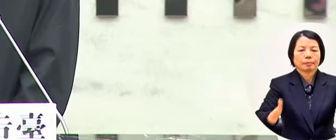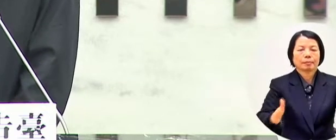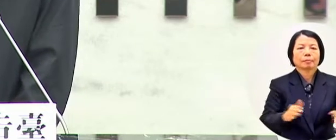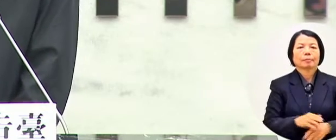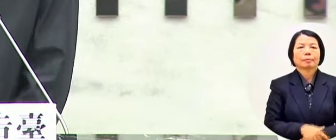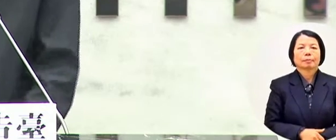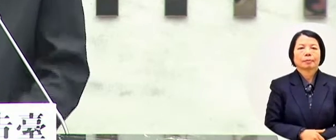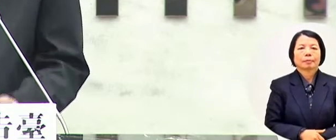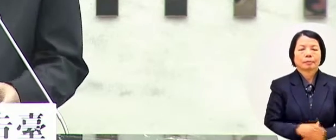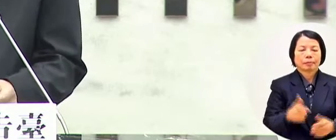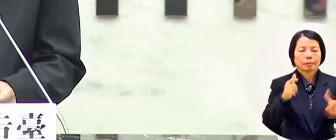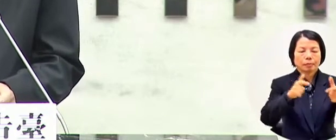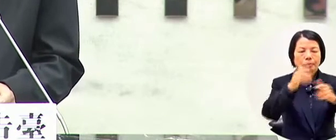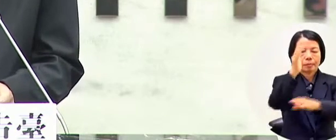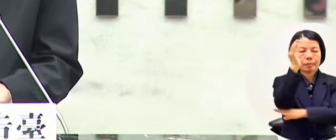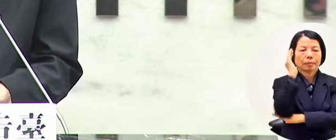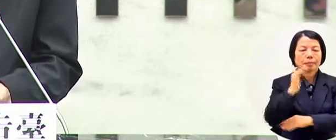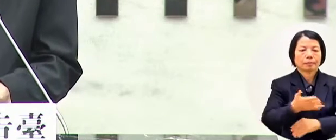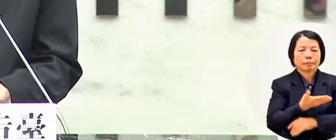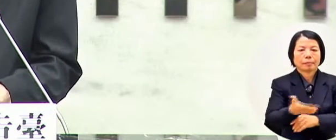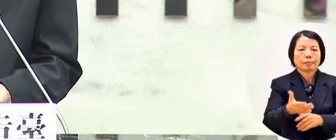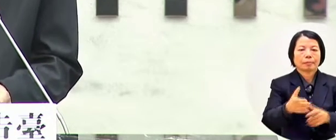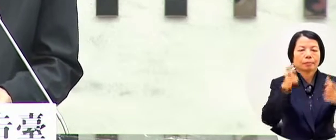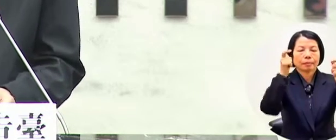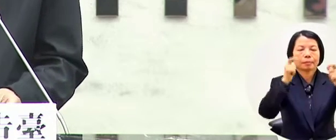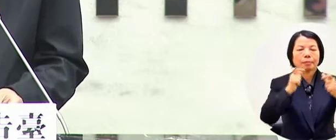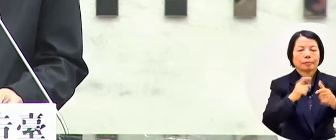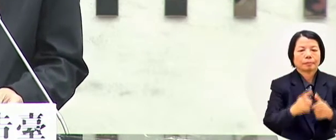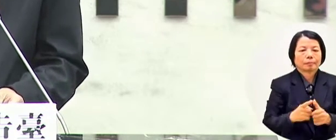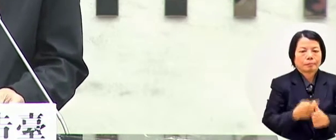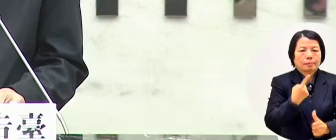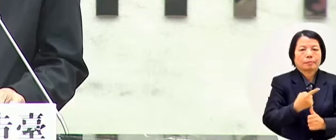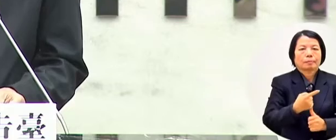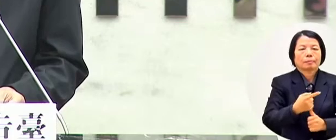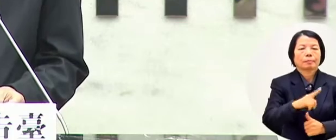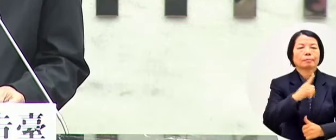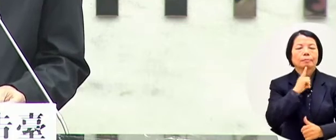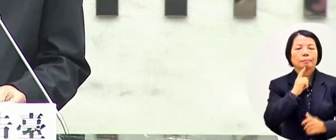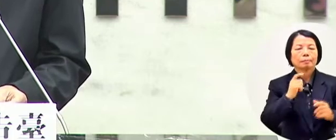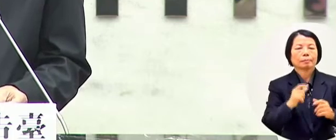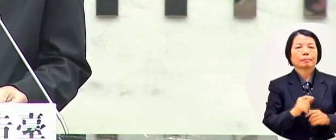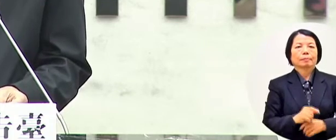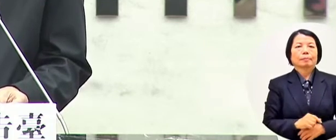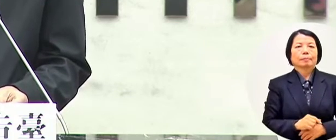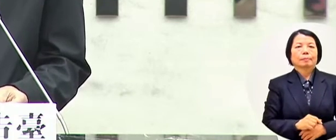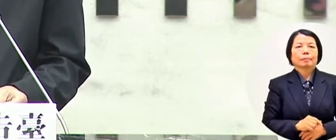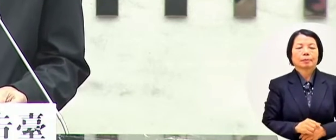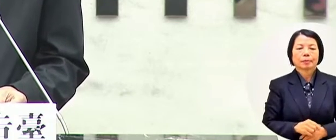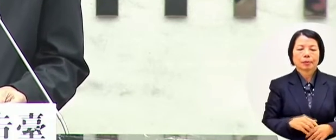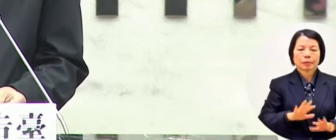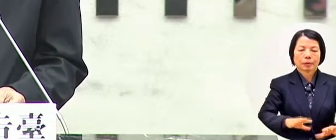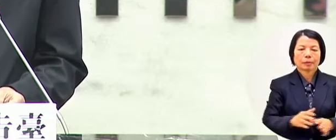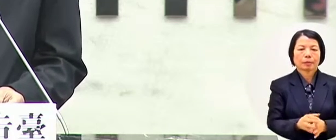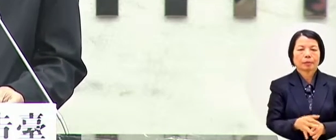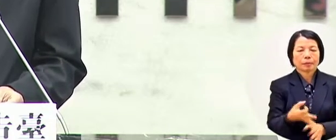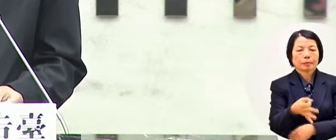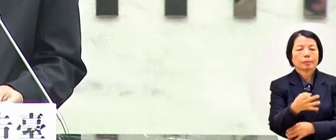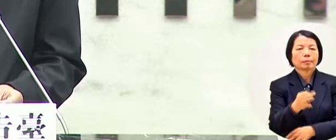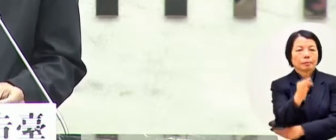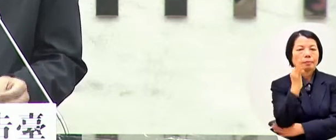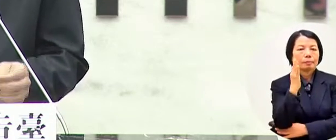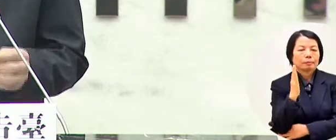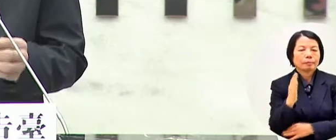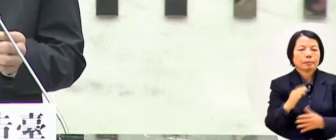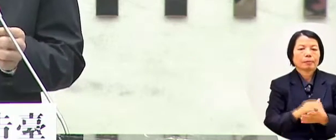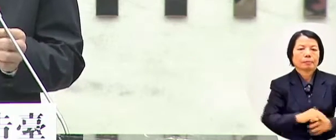雄全台首富为施政总目标，在兼顾财政稳健与